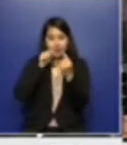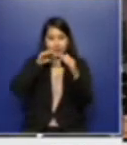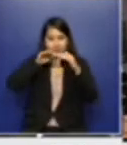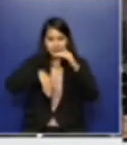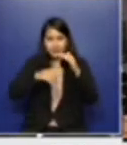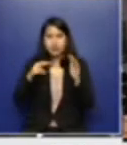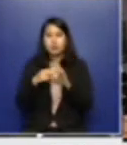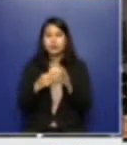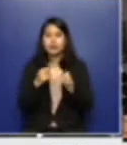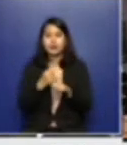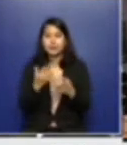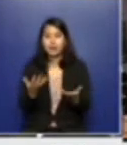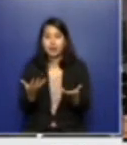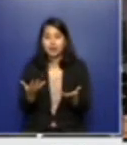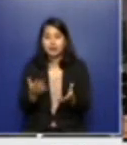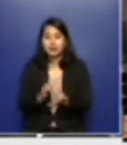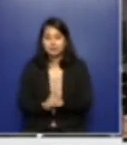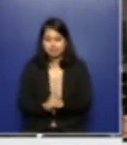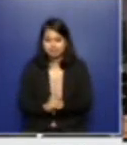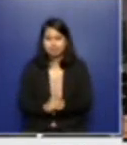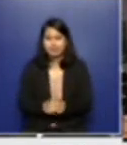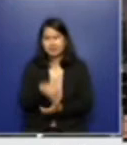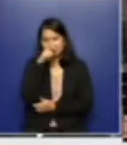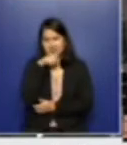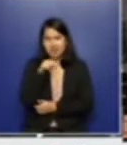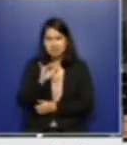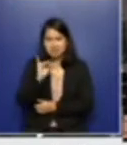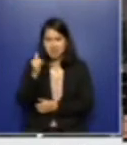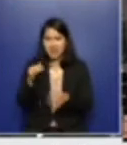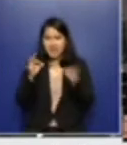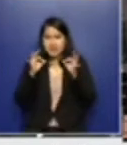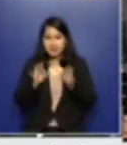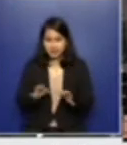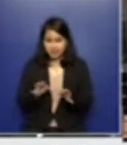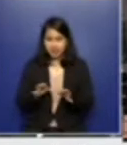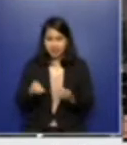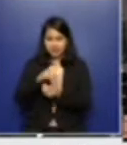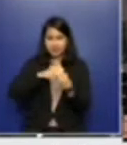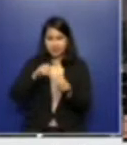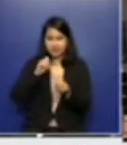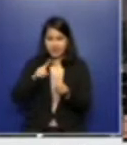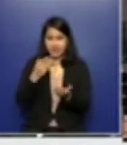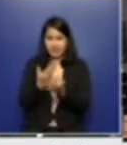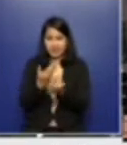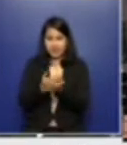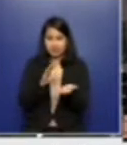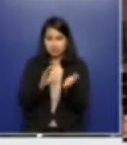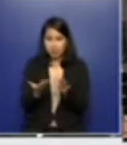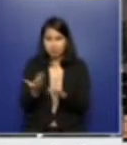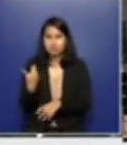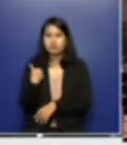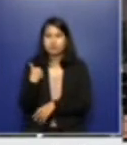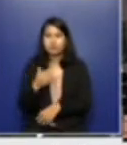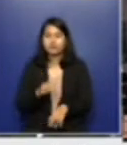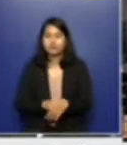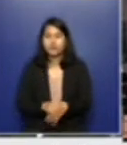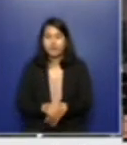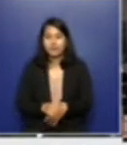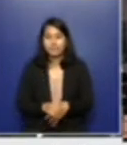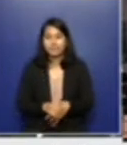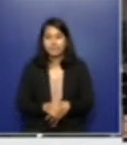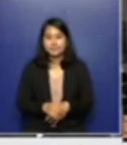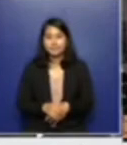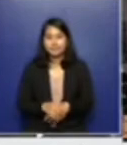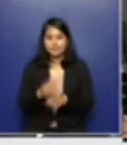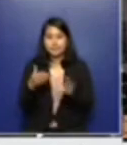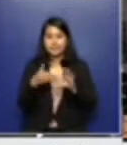ทำให้ประเทศสุ่มเสี่ยงที่จะเกิดการล้มละลายทางการคลังทันทีขออนุญ